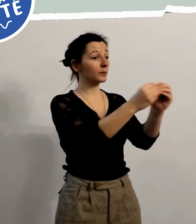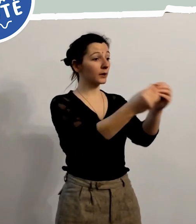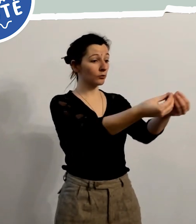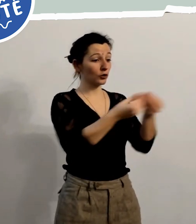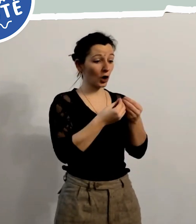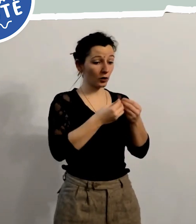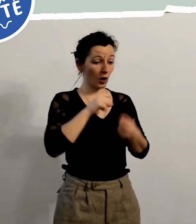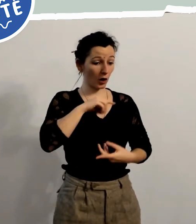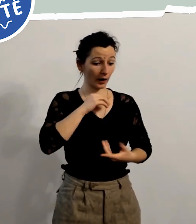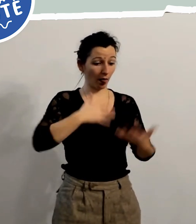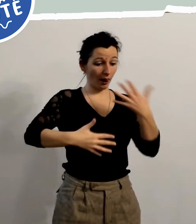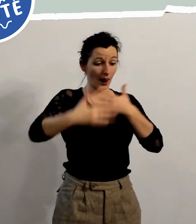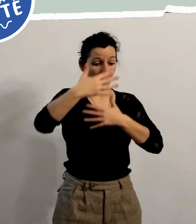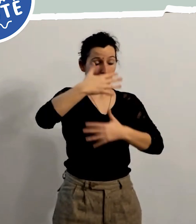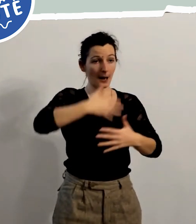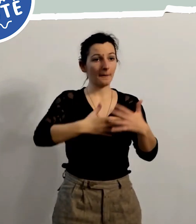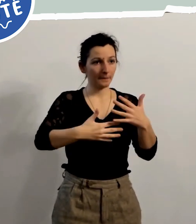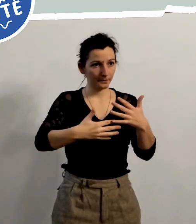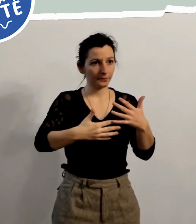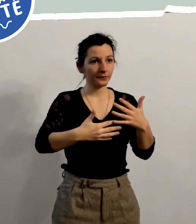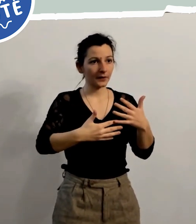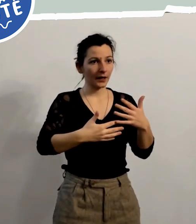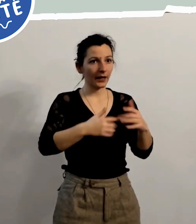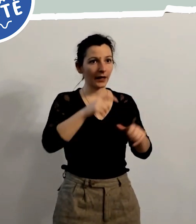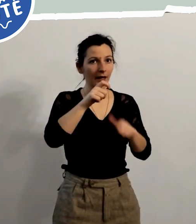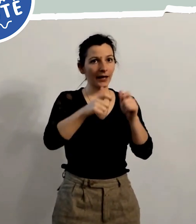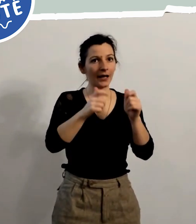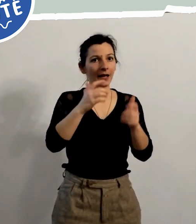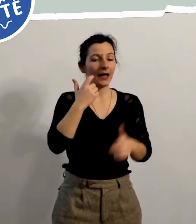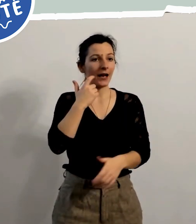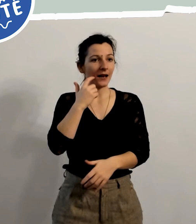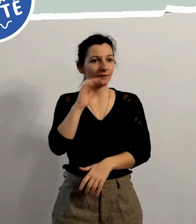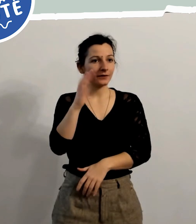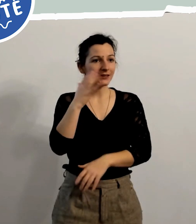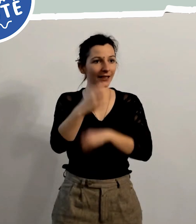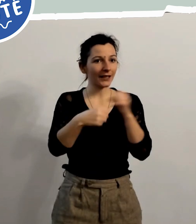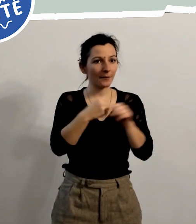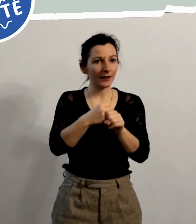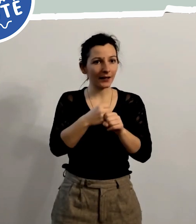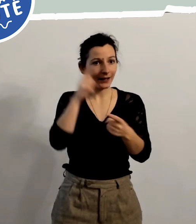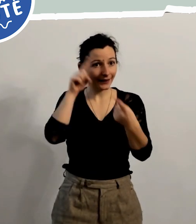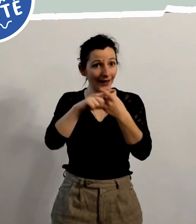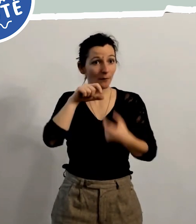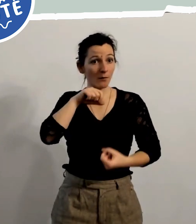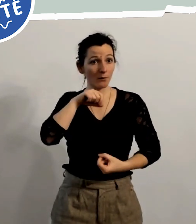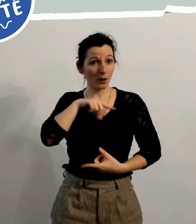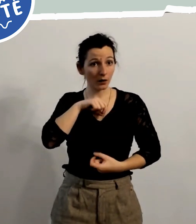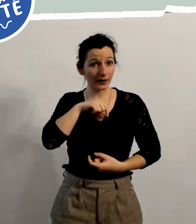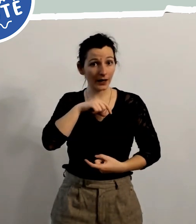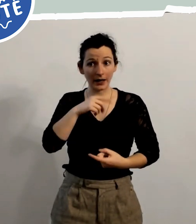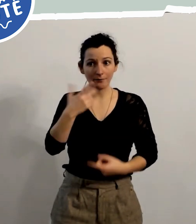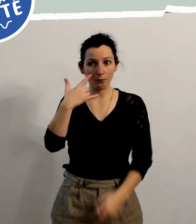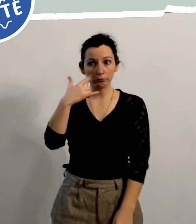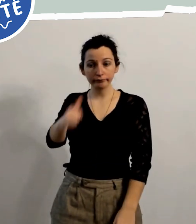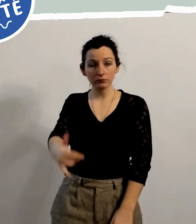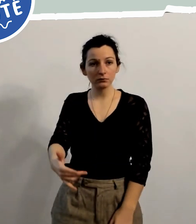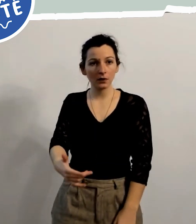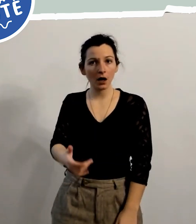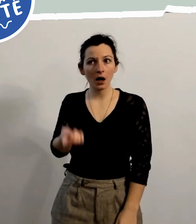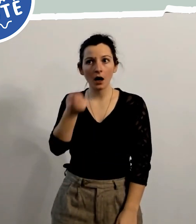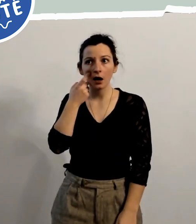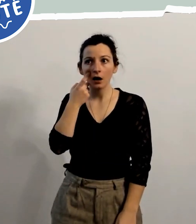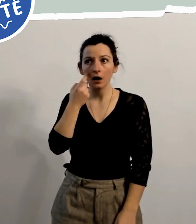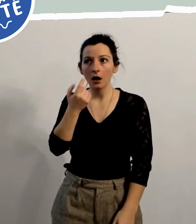5e année d'endocrinologie qui étaient là et qui n'avaient jamais entendu parler de perturbateurs endocriniens. Ça commence, il faut